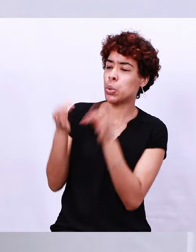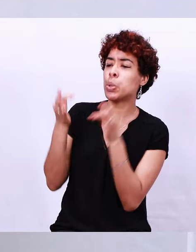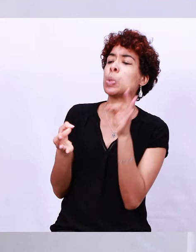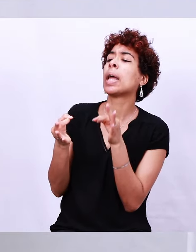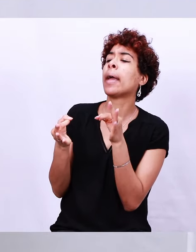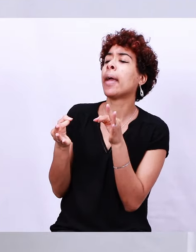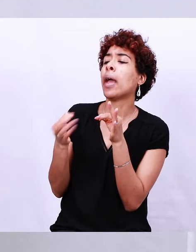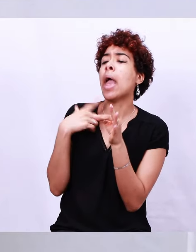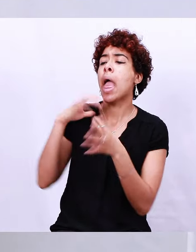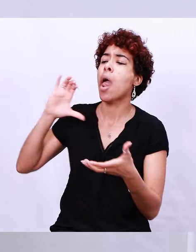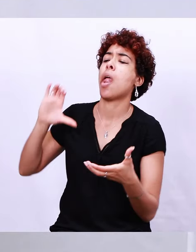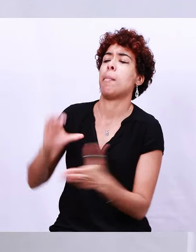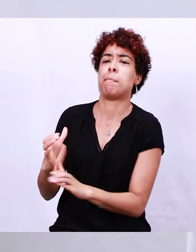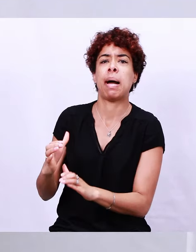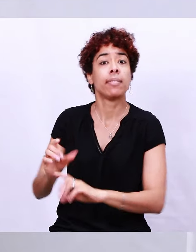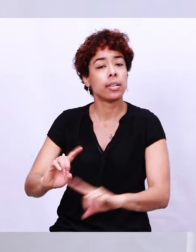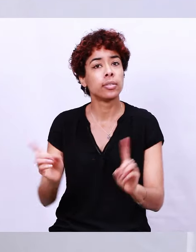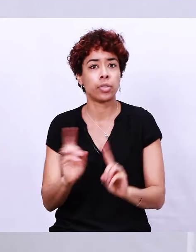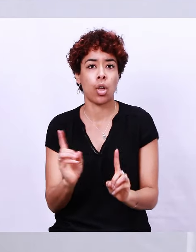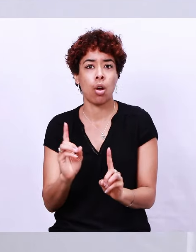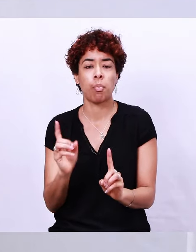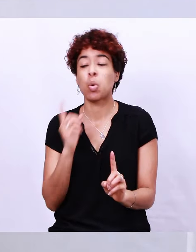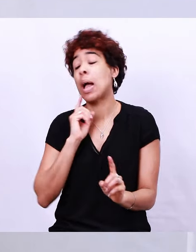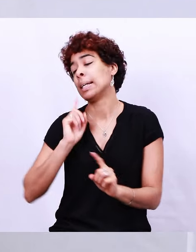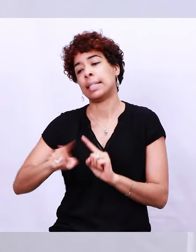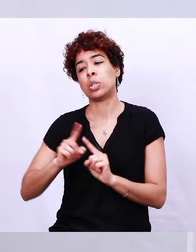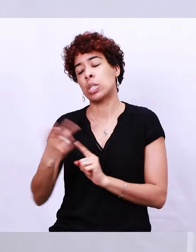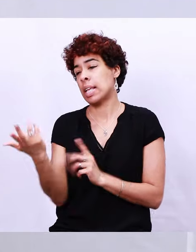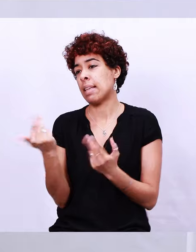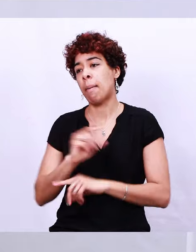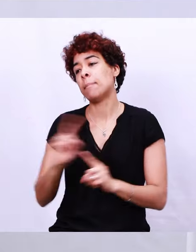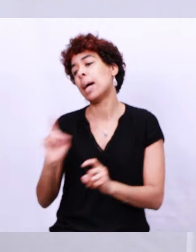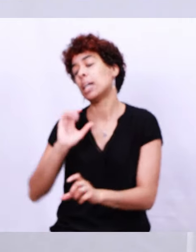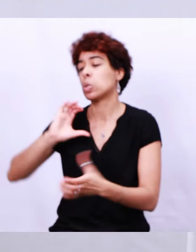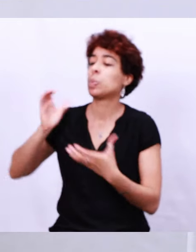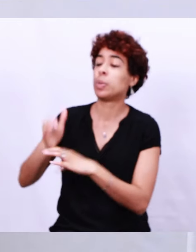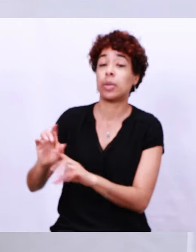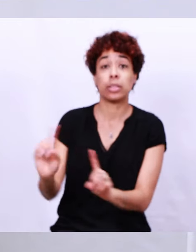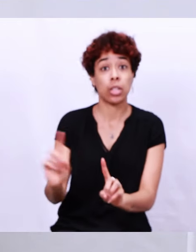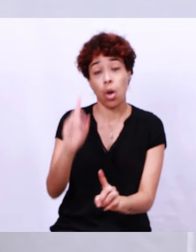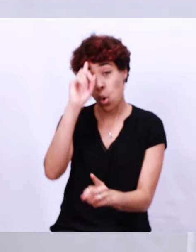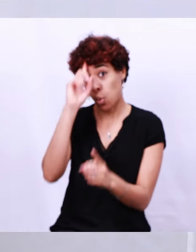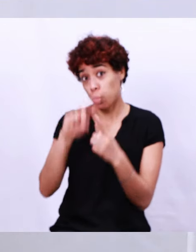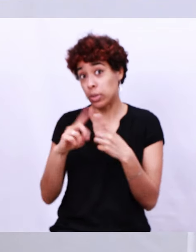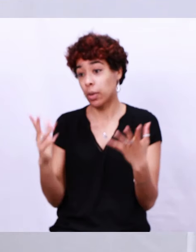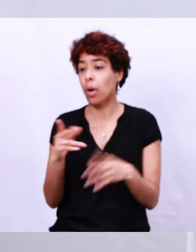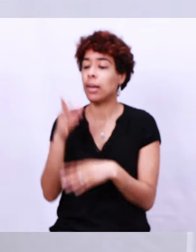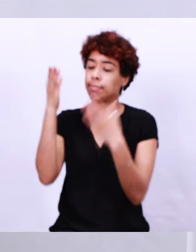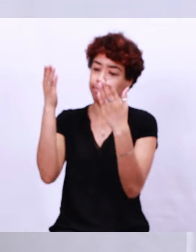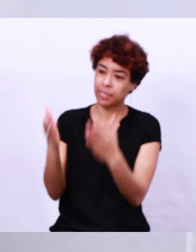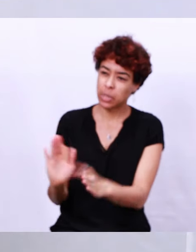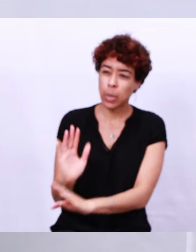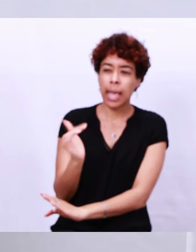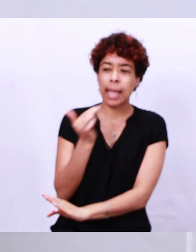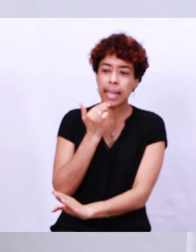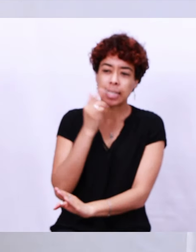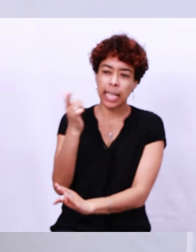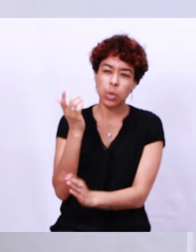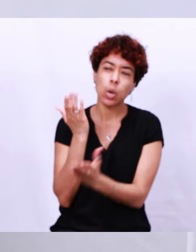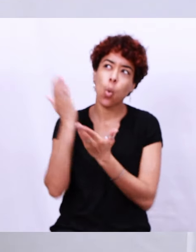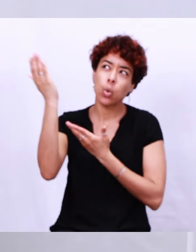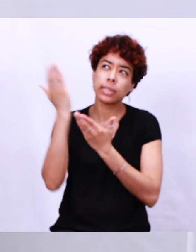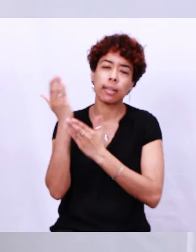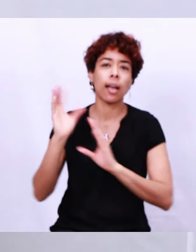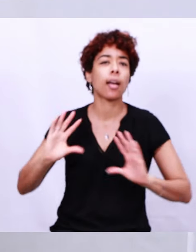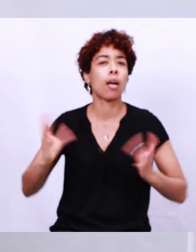personne et puis opprimer la personne parce qu'elle a des choses qui ne vont pas dans sa vie c'est pas le but le but c'est de voir la qualité de la consécration de la